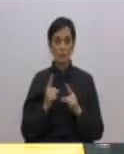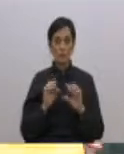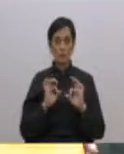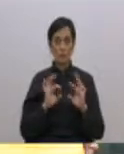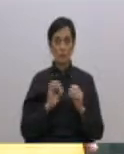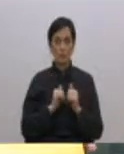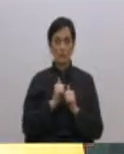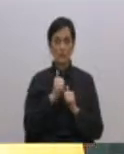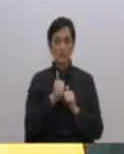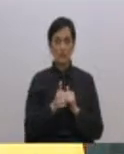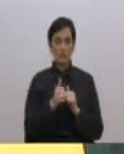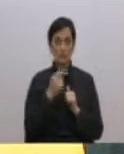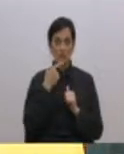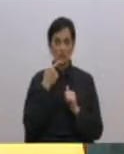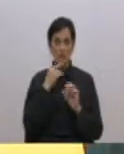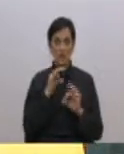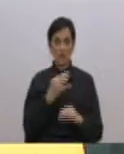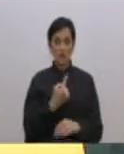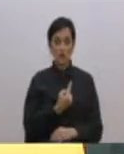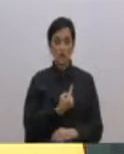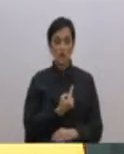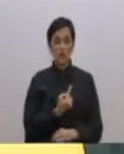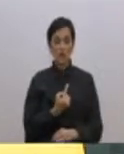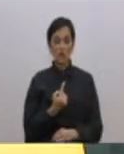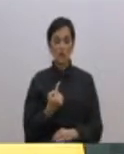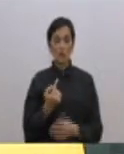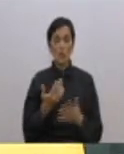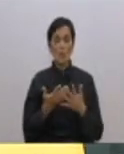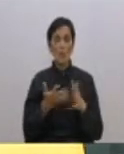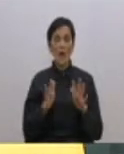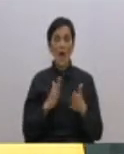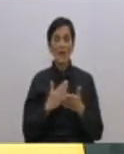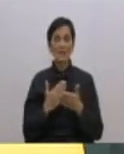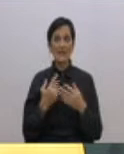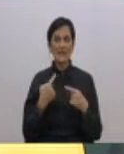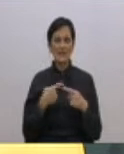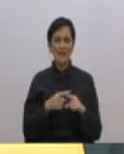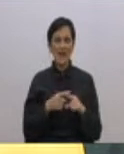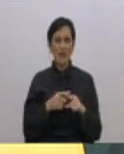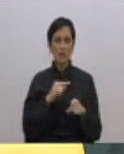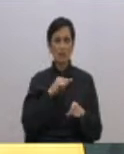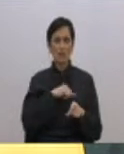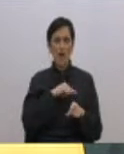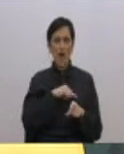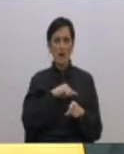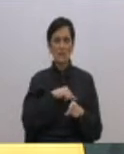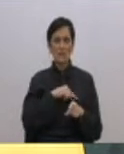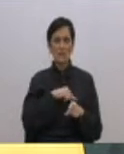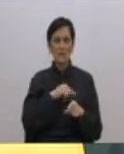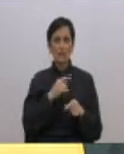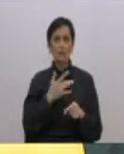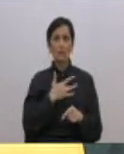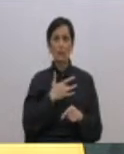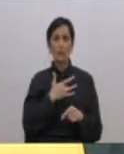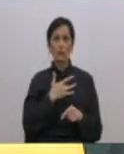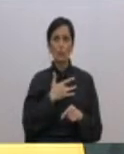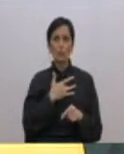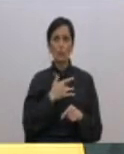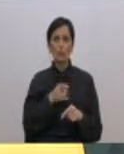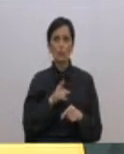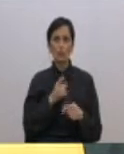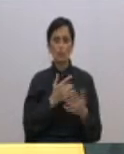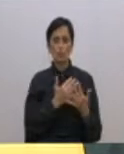წინასწარ გეტყვით, რომ თითოეული მათგანი მეტწილად არის ტექნიკური ხასიათის მატარებელი, გულისხმობ იმას, რომ რიგ